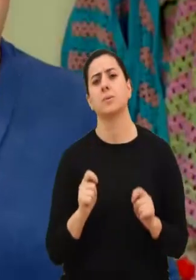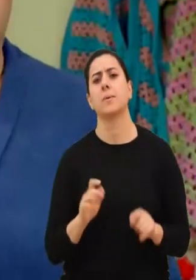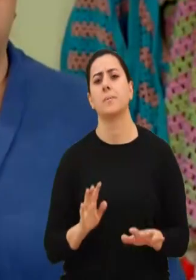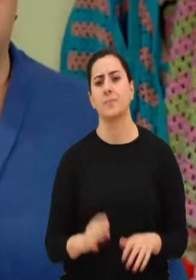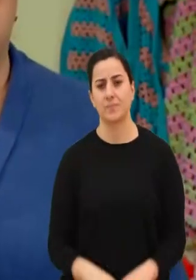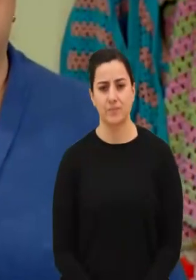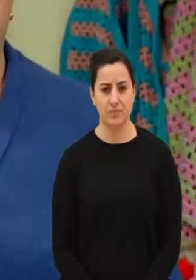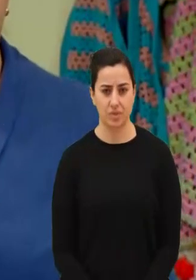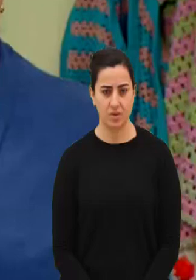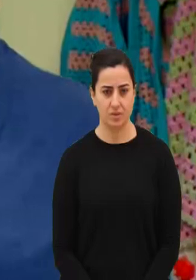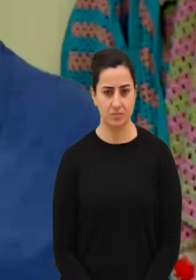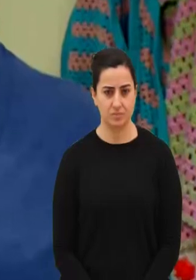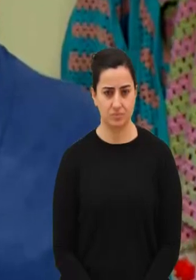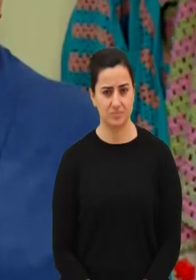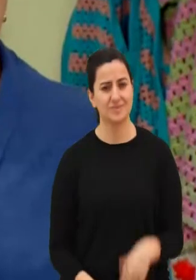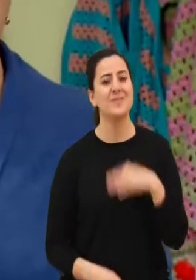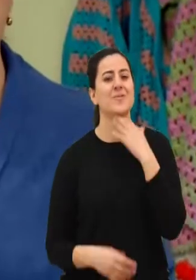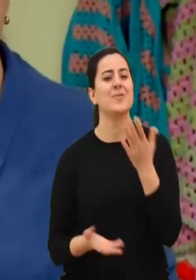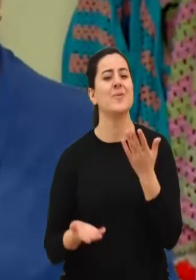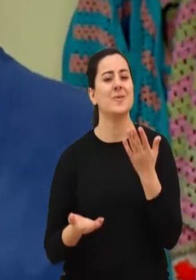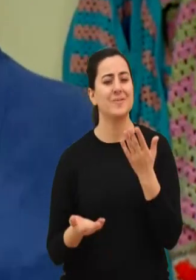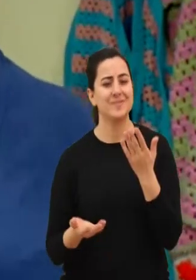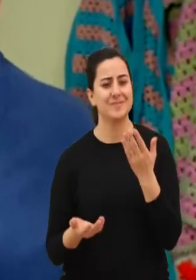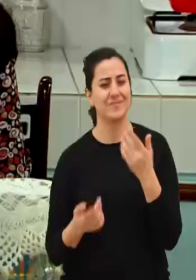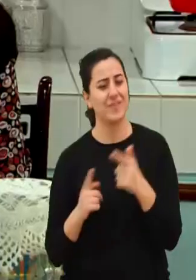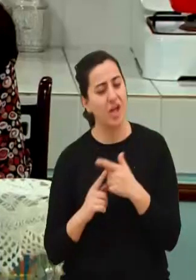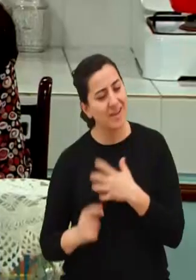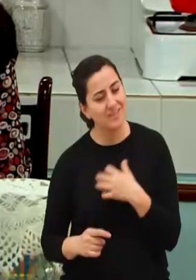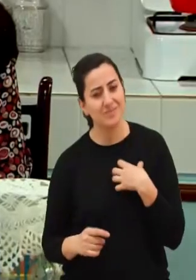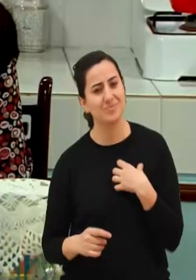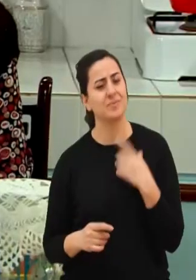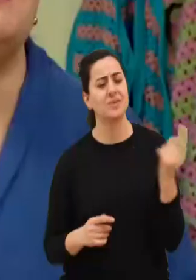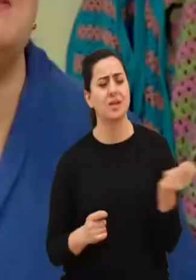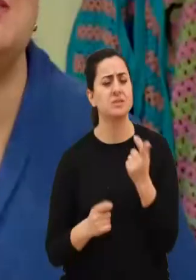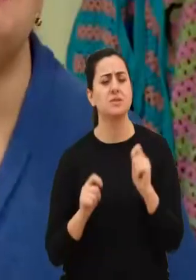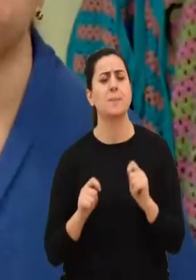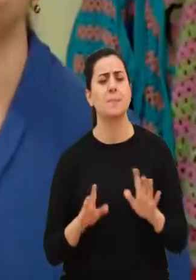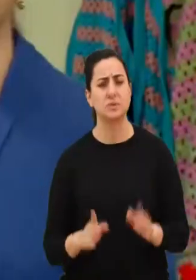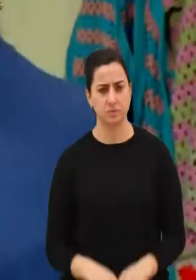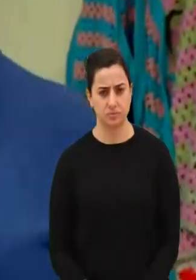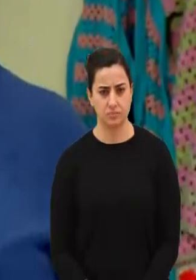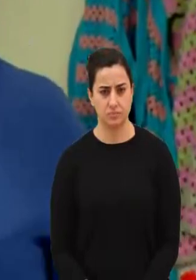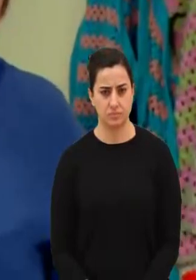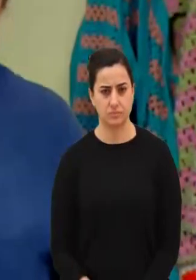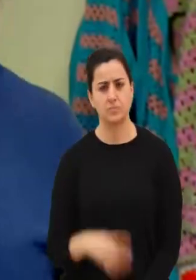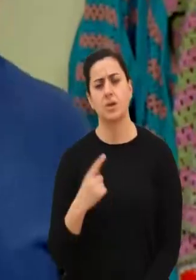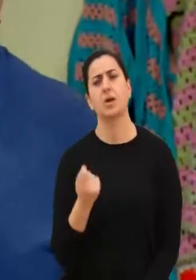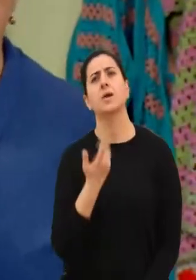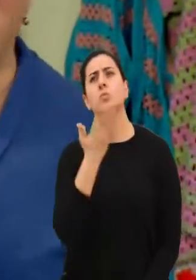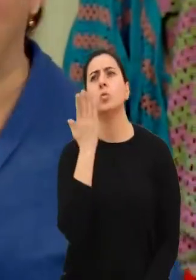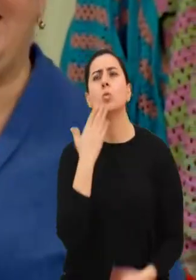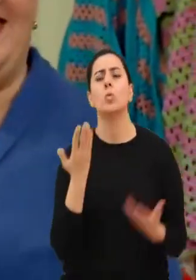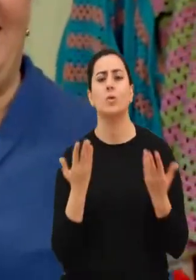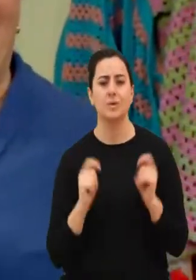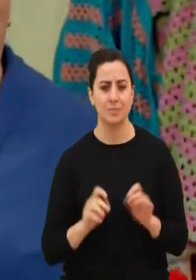Aa. Yok canım yok dedim yok. Fatih Anacığım yapmaz öyle şey benim çocuğum yapmaz öyle şey. Kaçar nereye kaçacak?